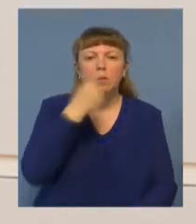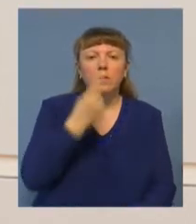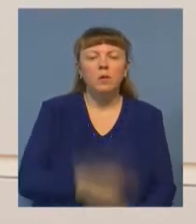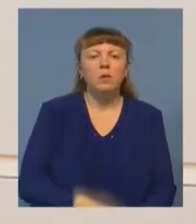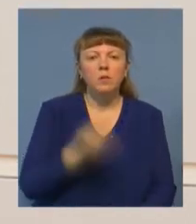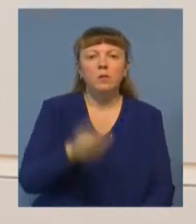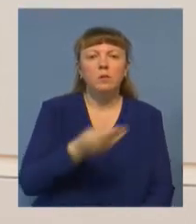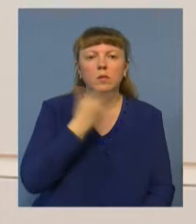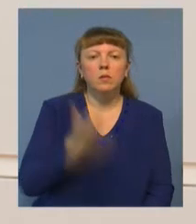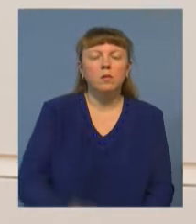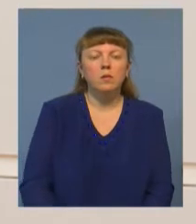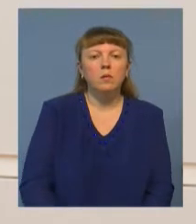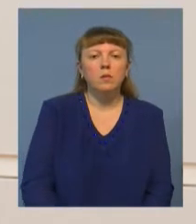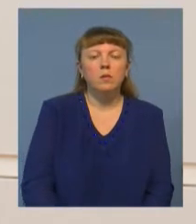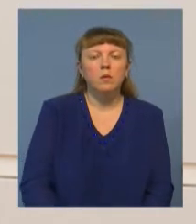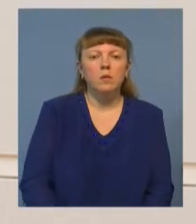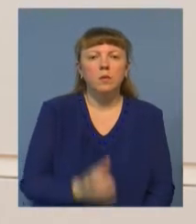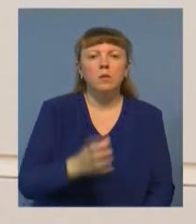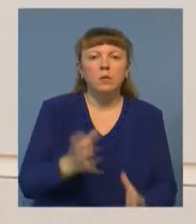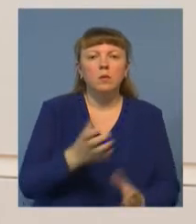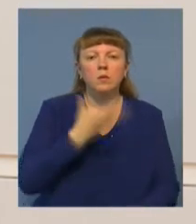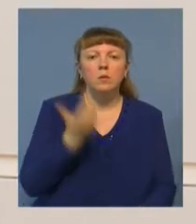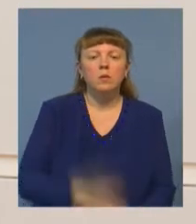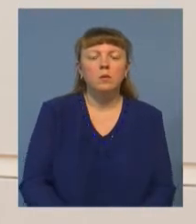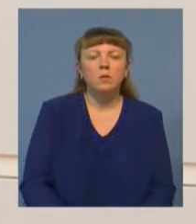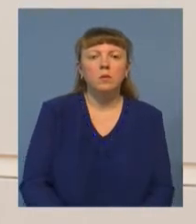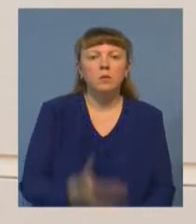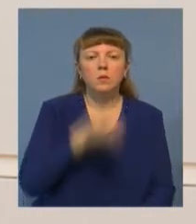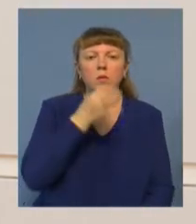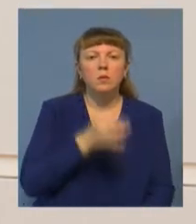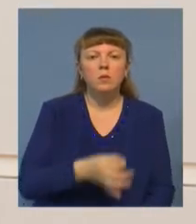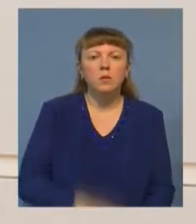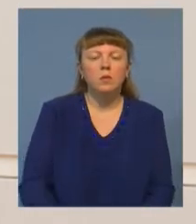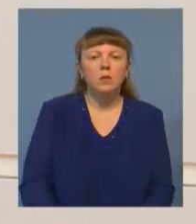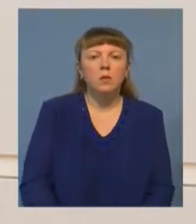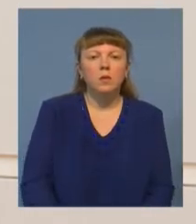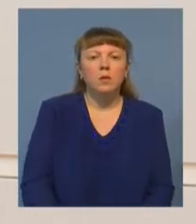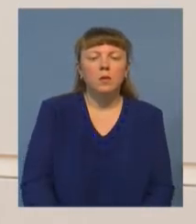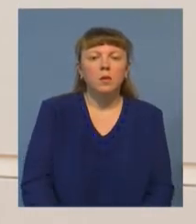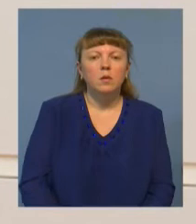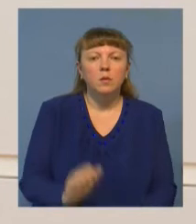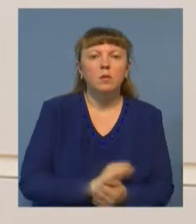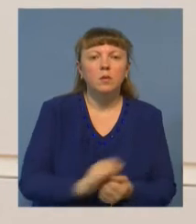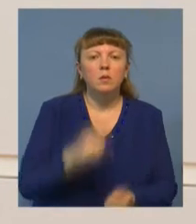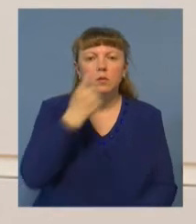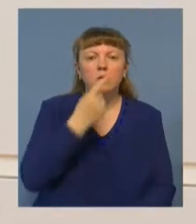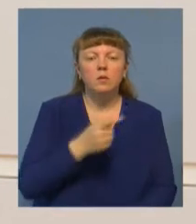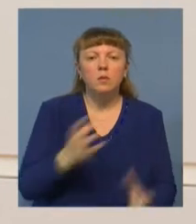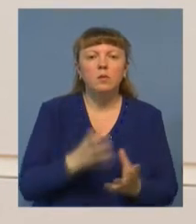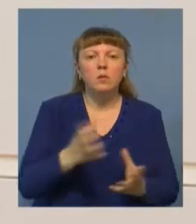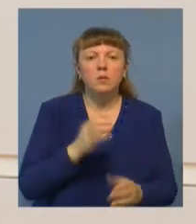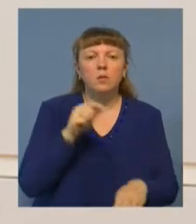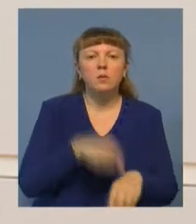не сдавались, либо на хранение не поступали. В основном поступают ответы, что документы такой-то организации на хранение